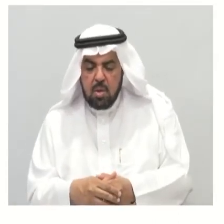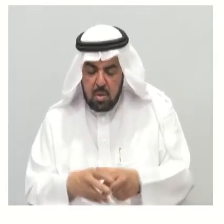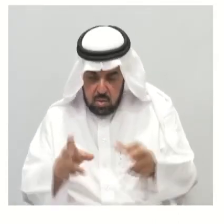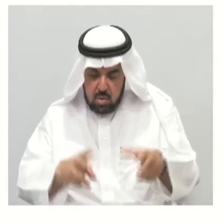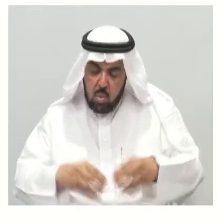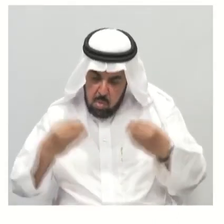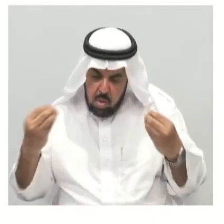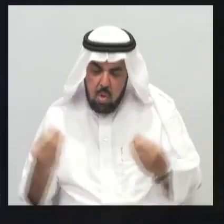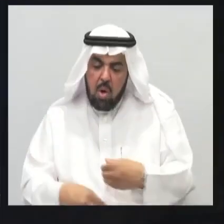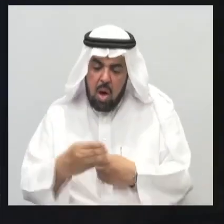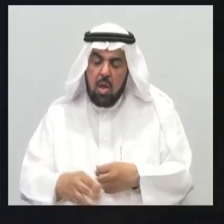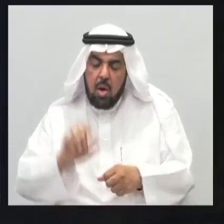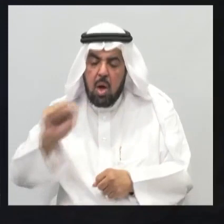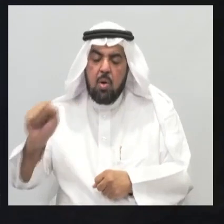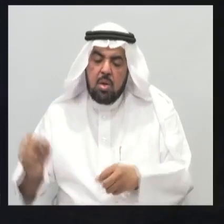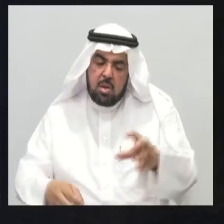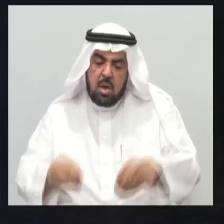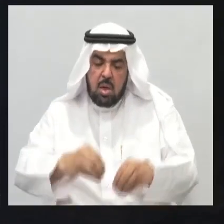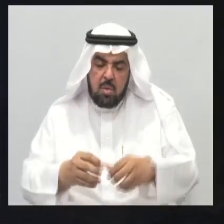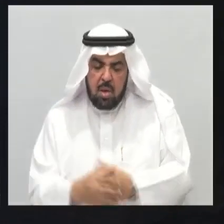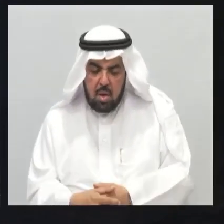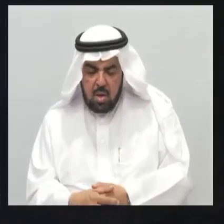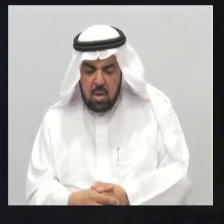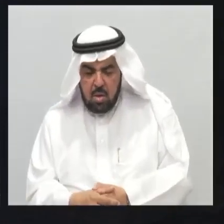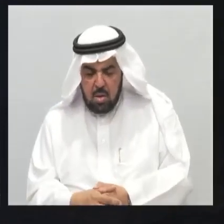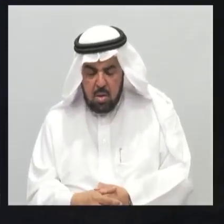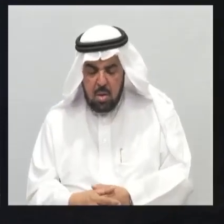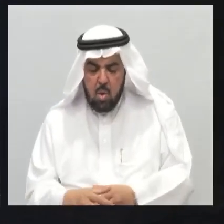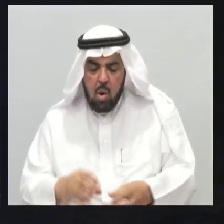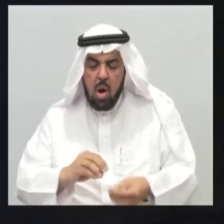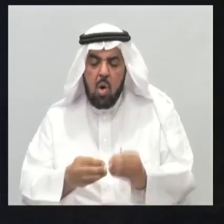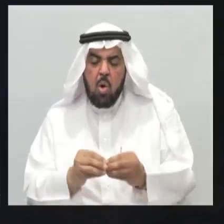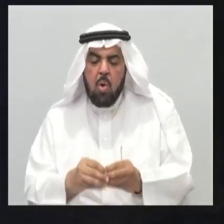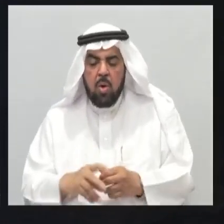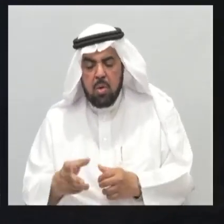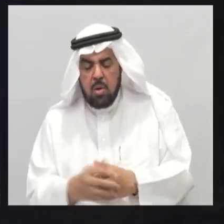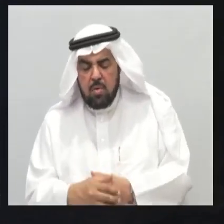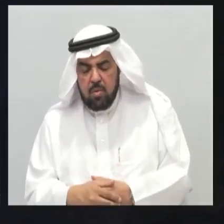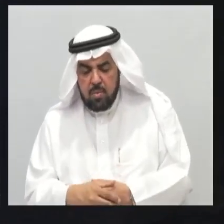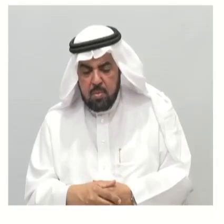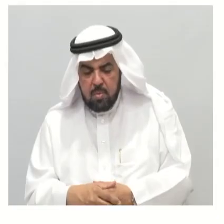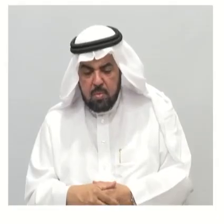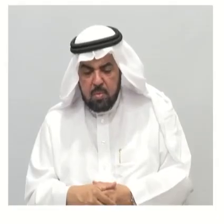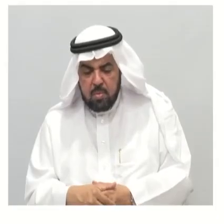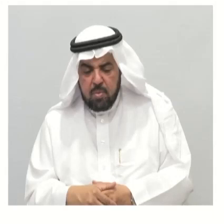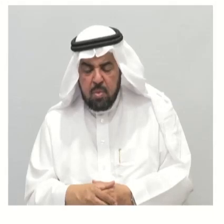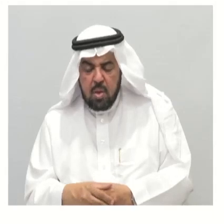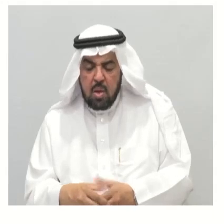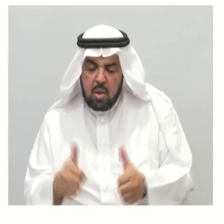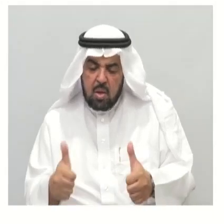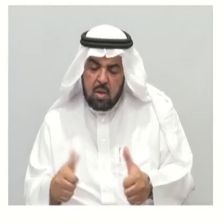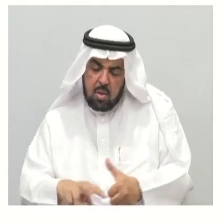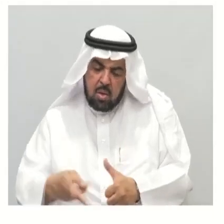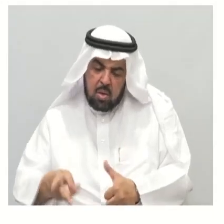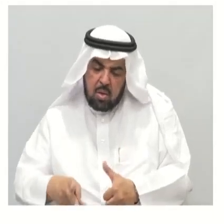إنما أيضاً خواصها، أحسنتم، وأيضاً انظر إلى اللون وقارن، وأيضاً لونها. إذن